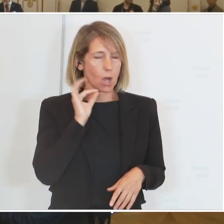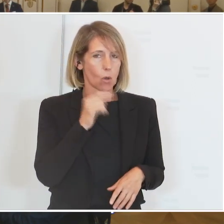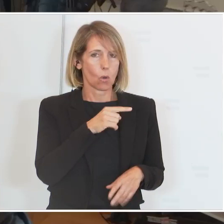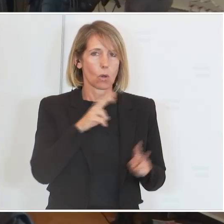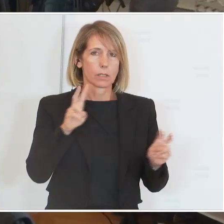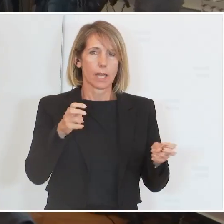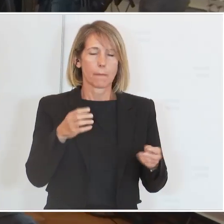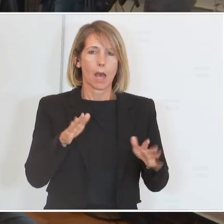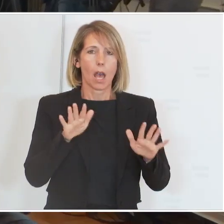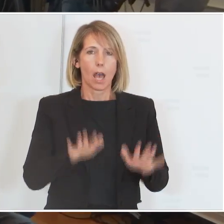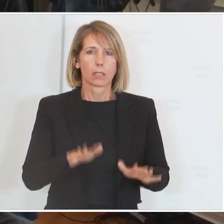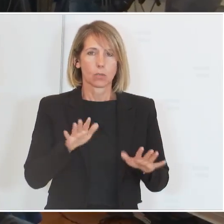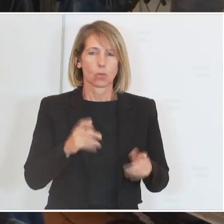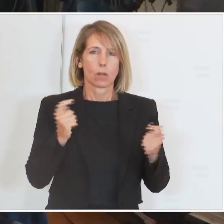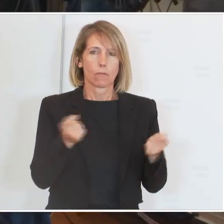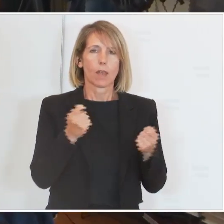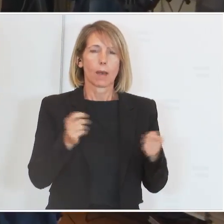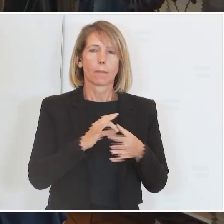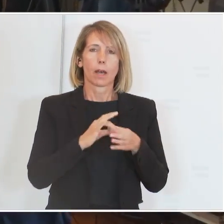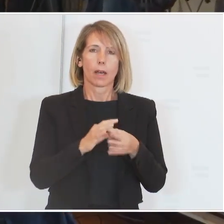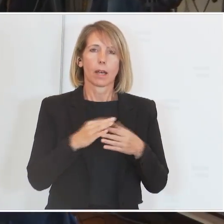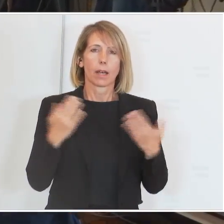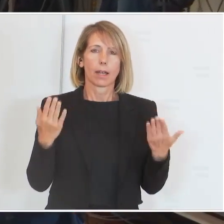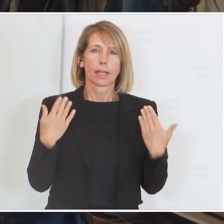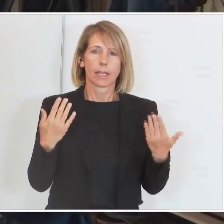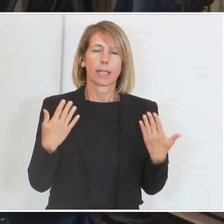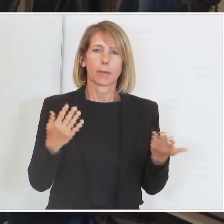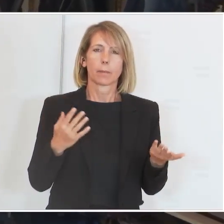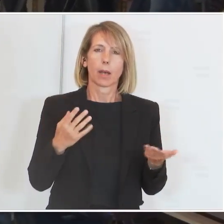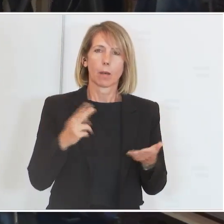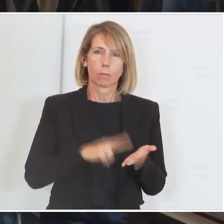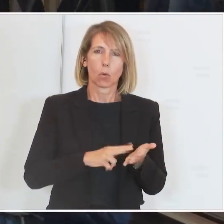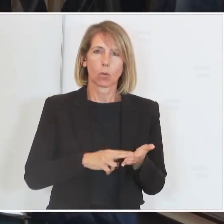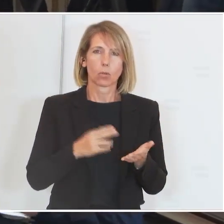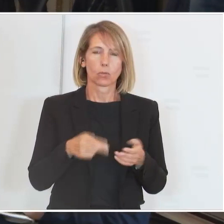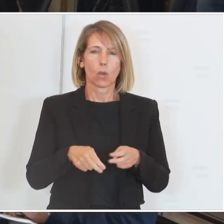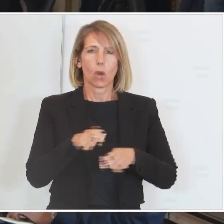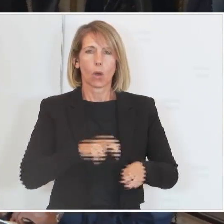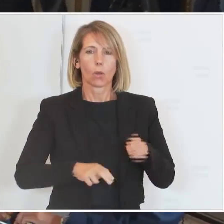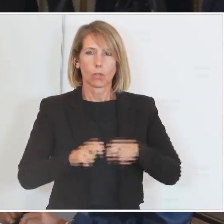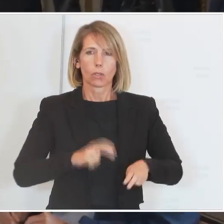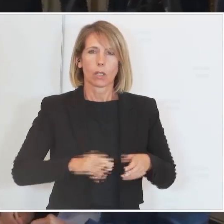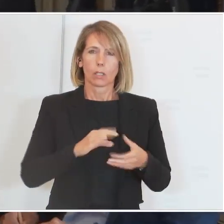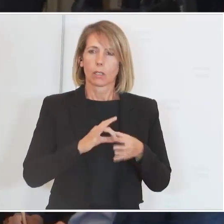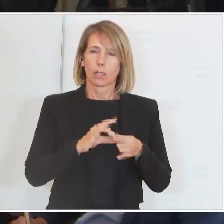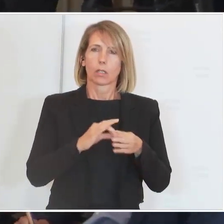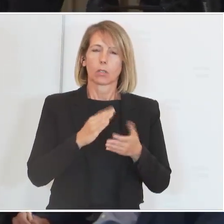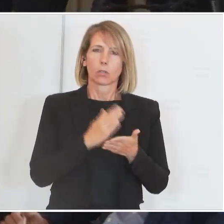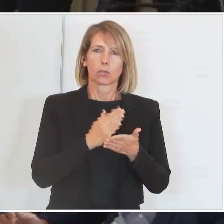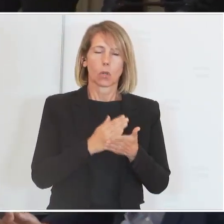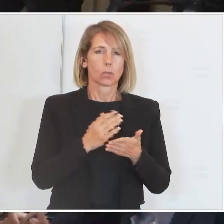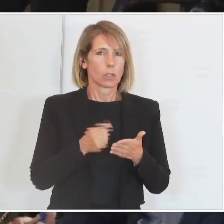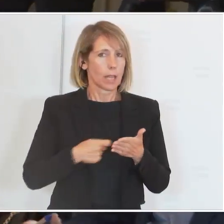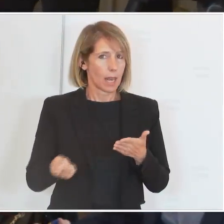rund um Asylwerber mit dem Klimabonus nach dem Rücktritt erledigt? Es gibt ja, wie die Kollegin gemeint hat, da sehr wohl Rückendeckung für